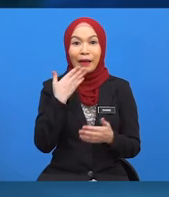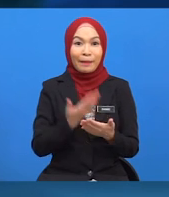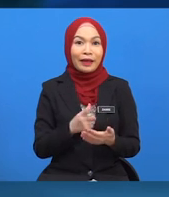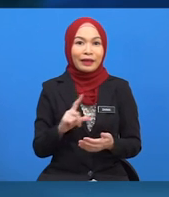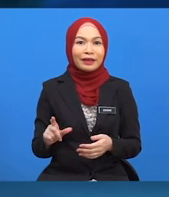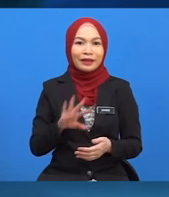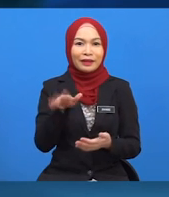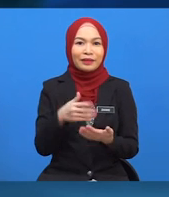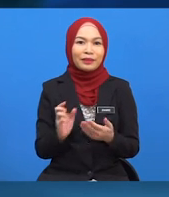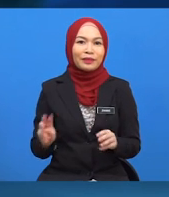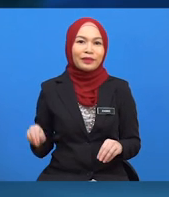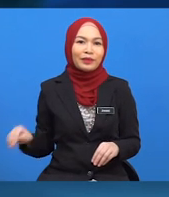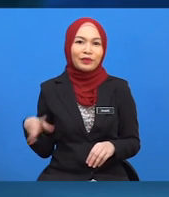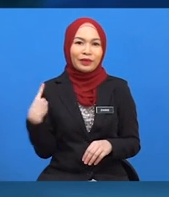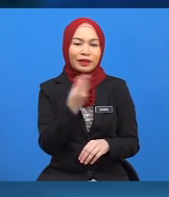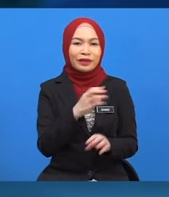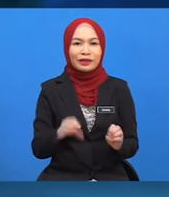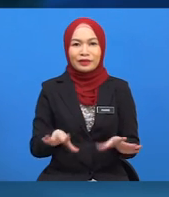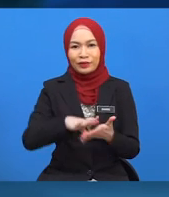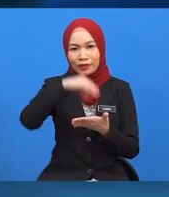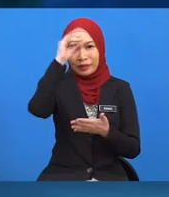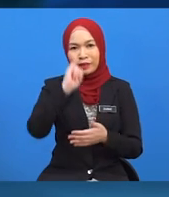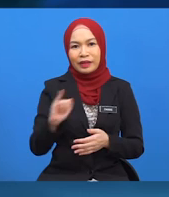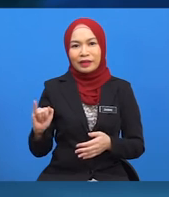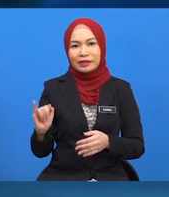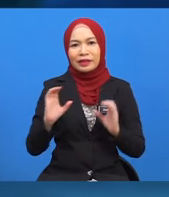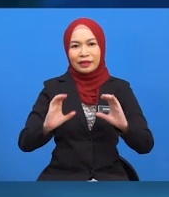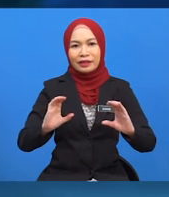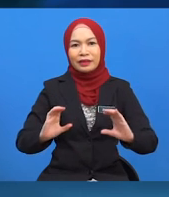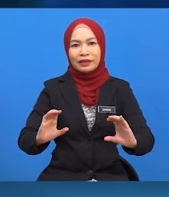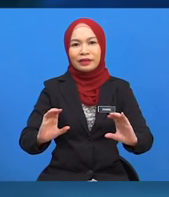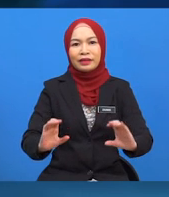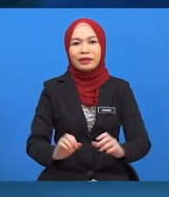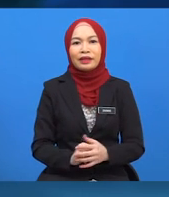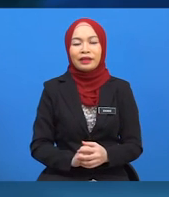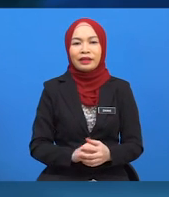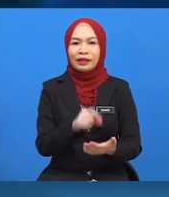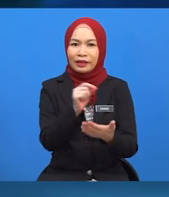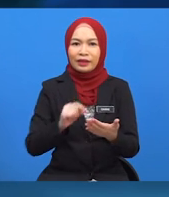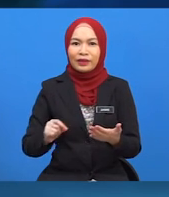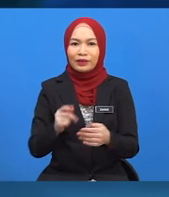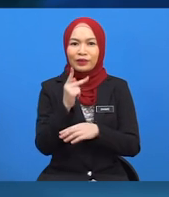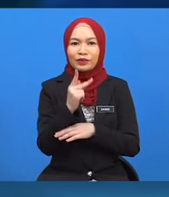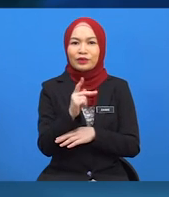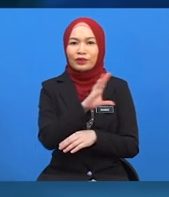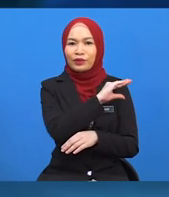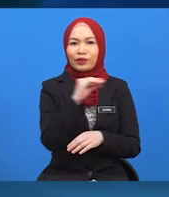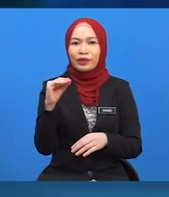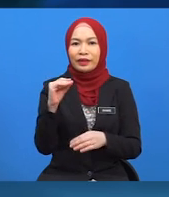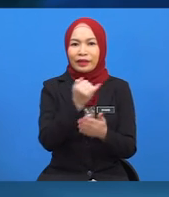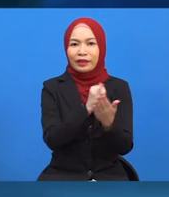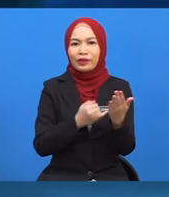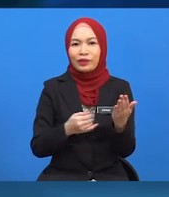Baiklah, murid-murid. Kita telah mempelajari cara-cara menulis sudoku dan melukis carta